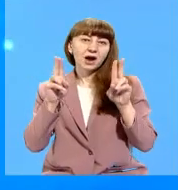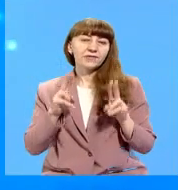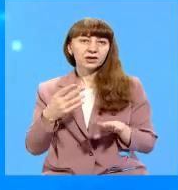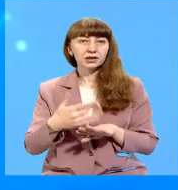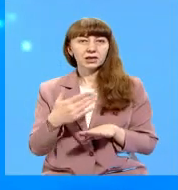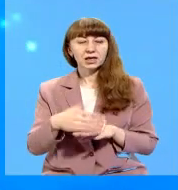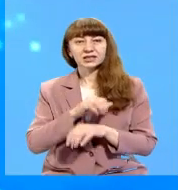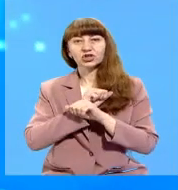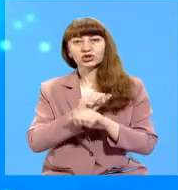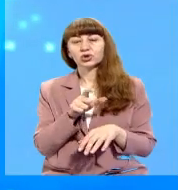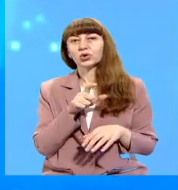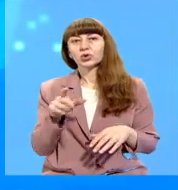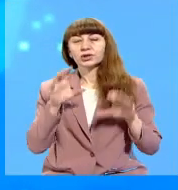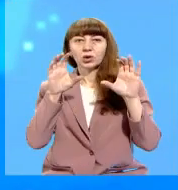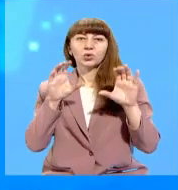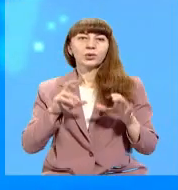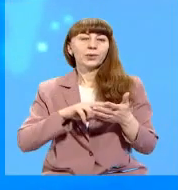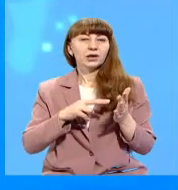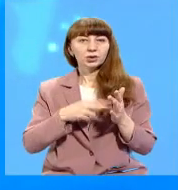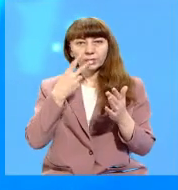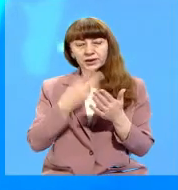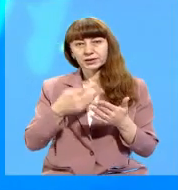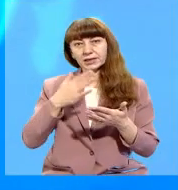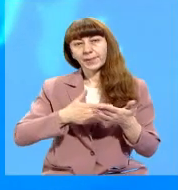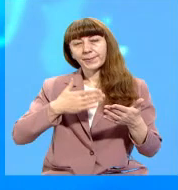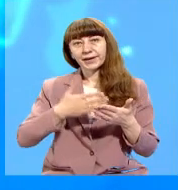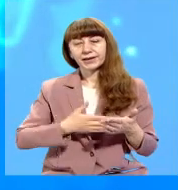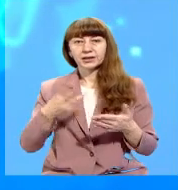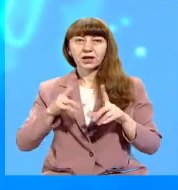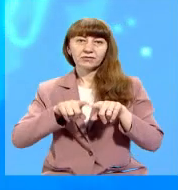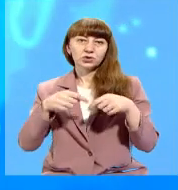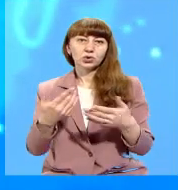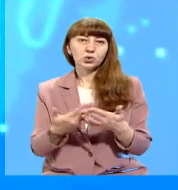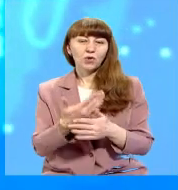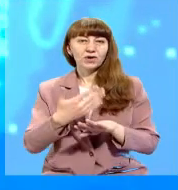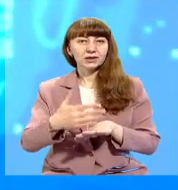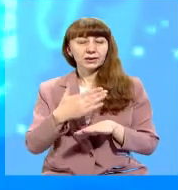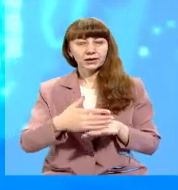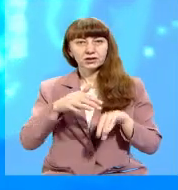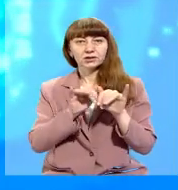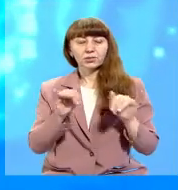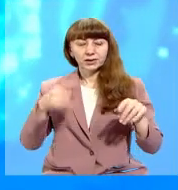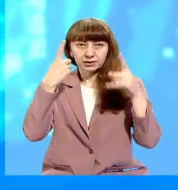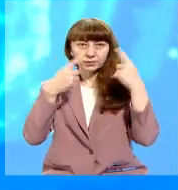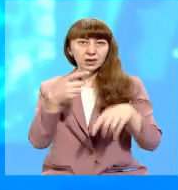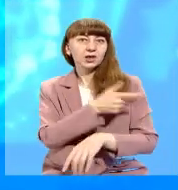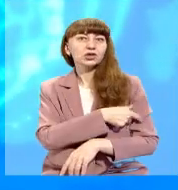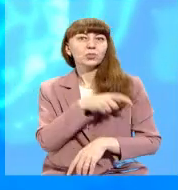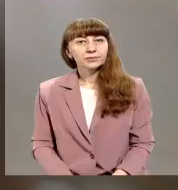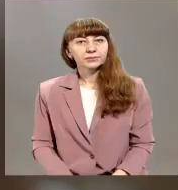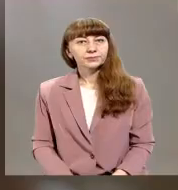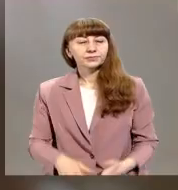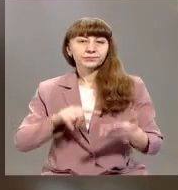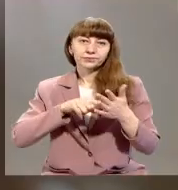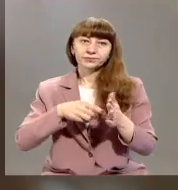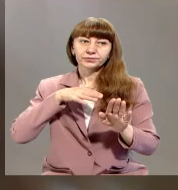для защиты граждан законопроект который предусматривает запрет на выдачу гражданам новых займов разработан по инициативе депутатов парламента